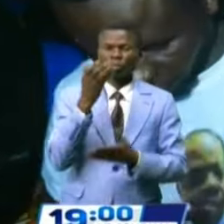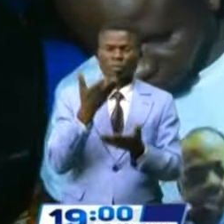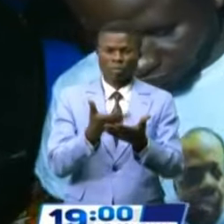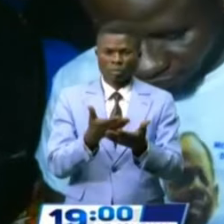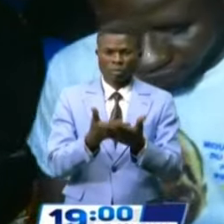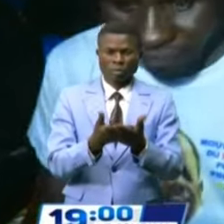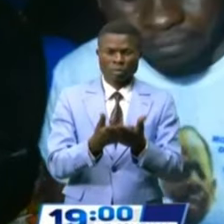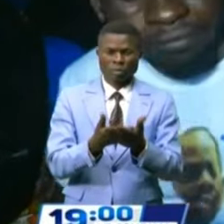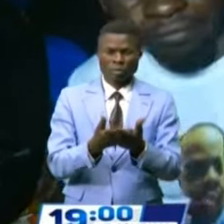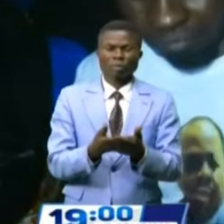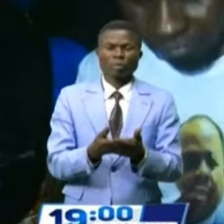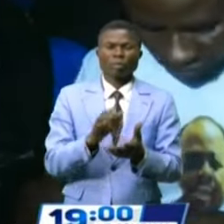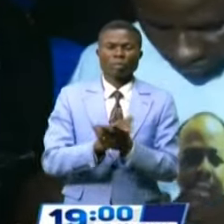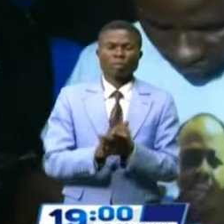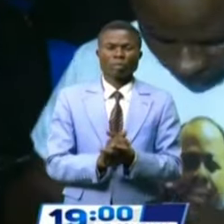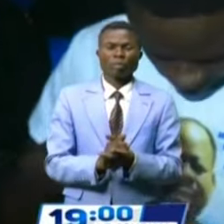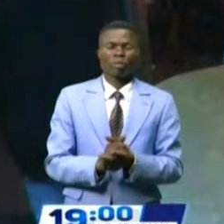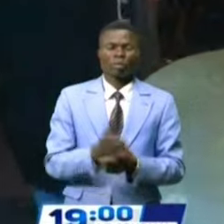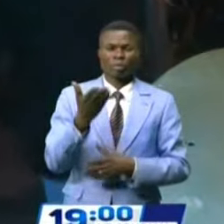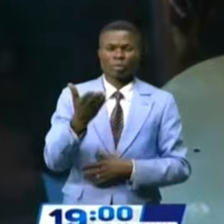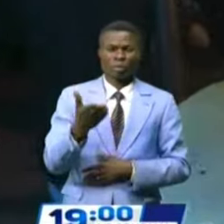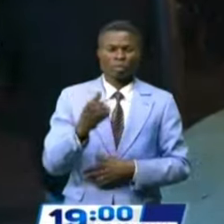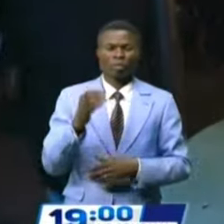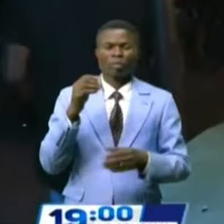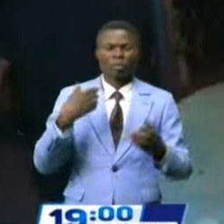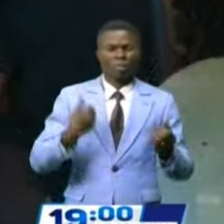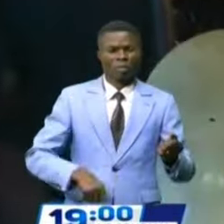de l'inoxydable Chorambem.